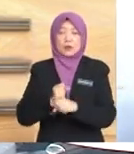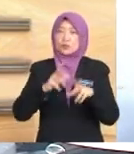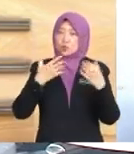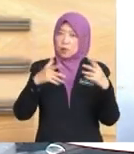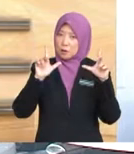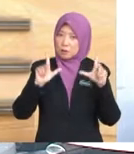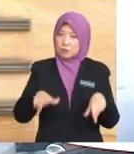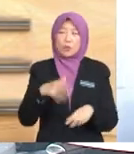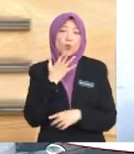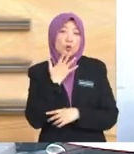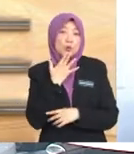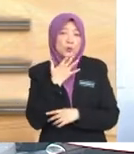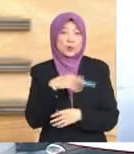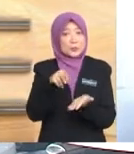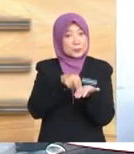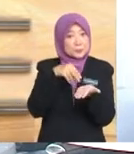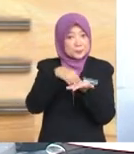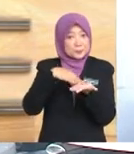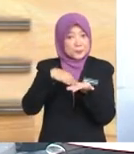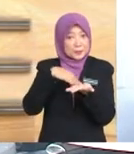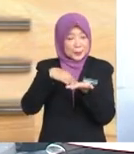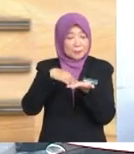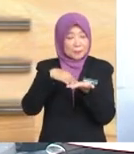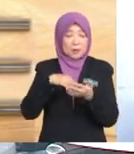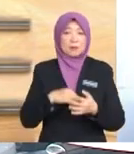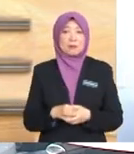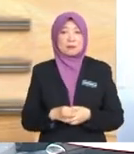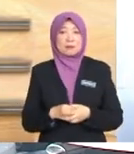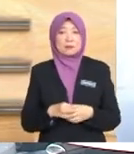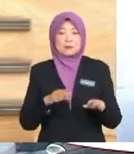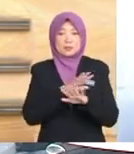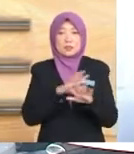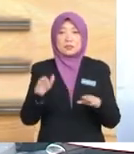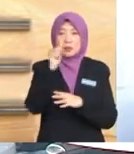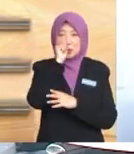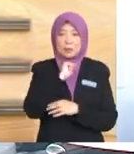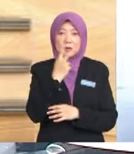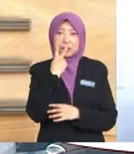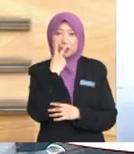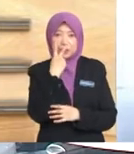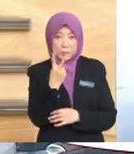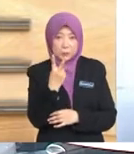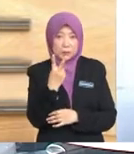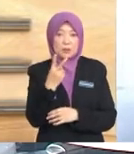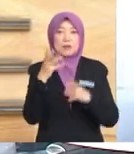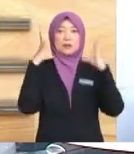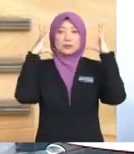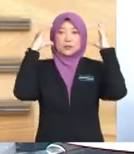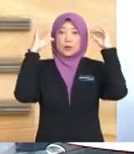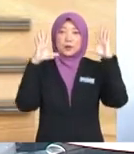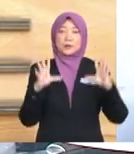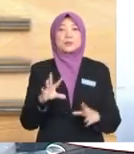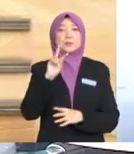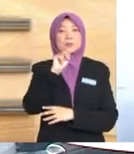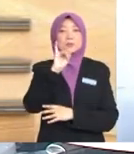berwarna buttercream ni kan. Adik-adik mungkin dah tak sabar nak tengok kreativiti Cikgu Nisa